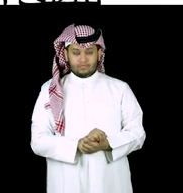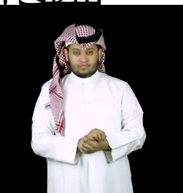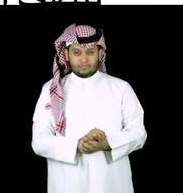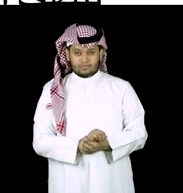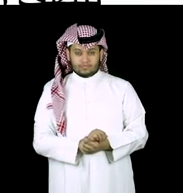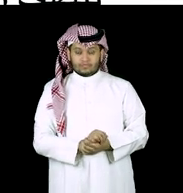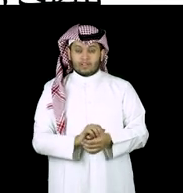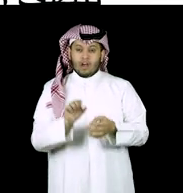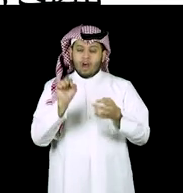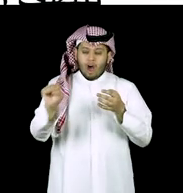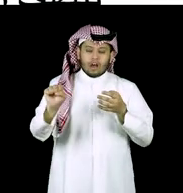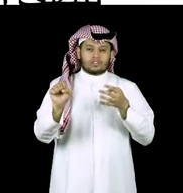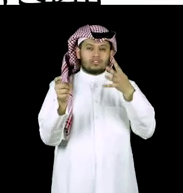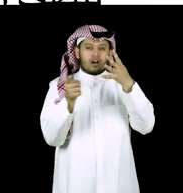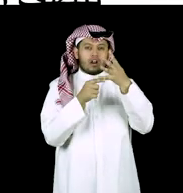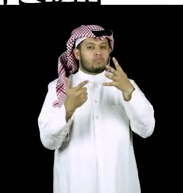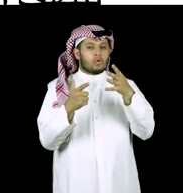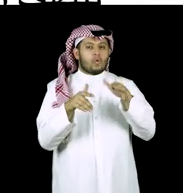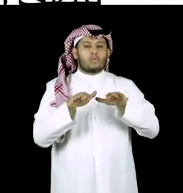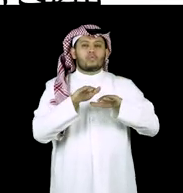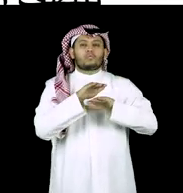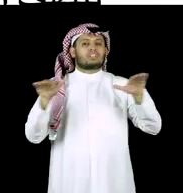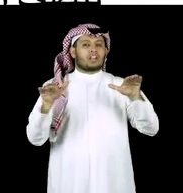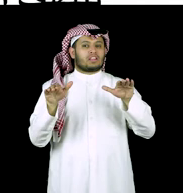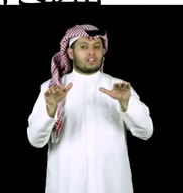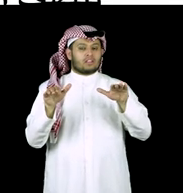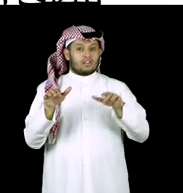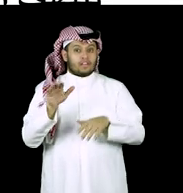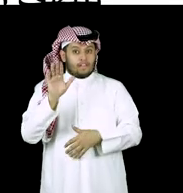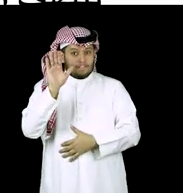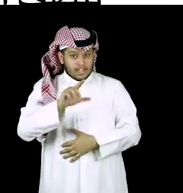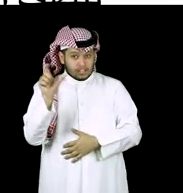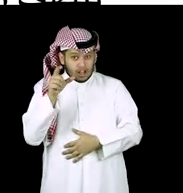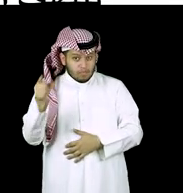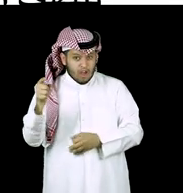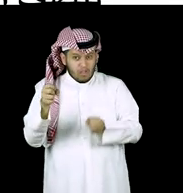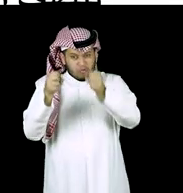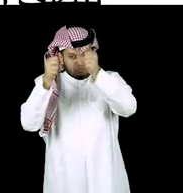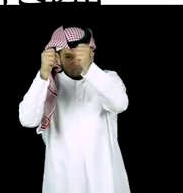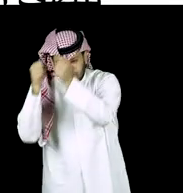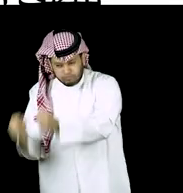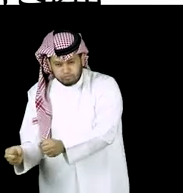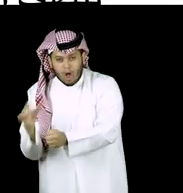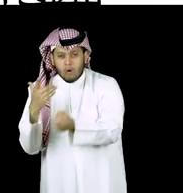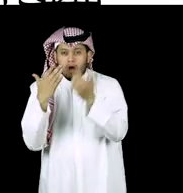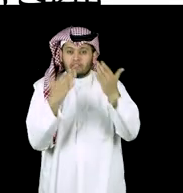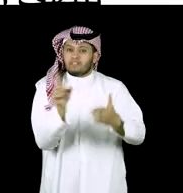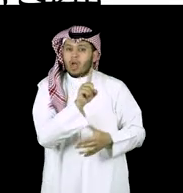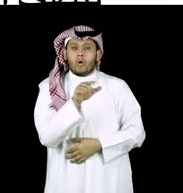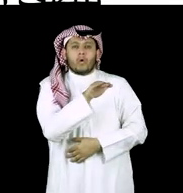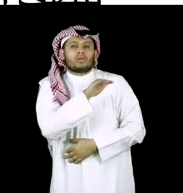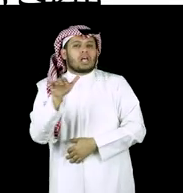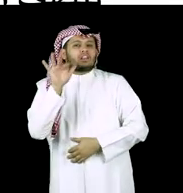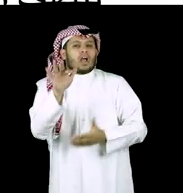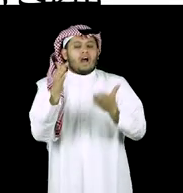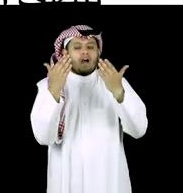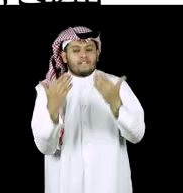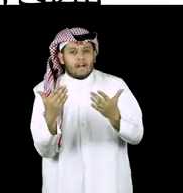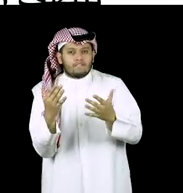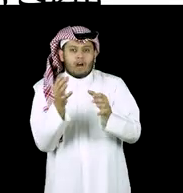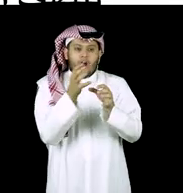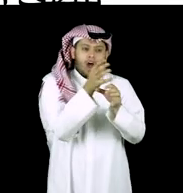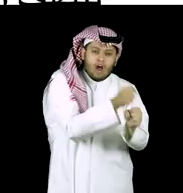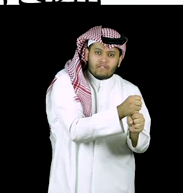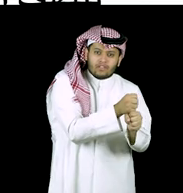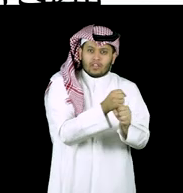الخاصية الرابعة الوسطية، جاء الإسلام وسطا في عقيدته، وسطا في شريعته بين